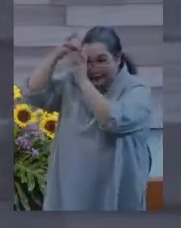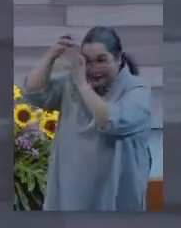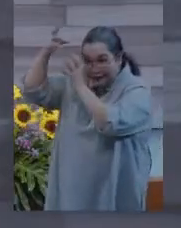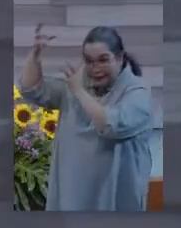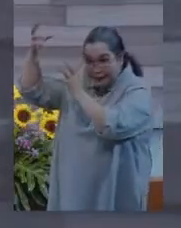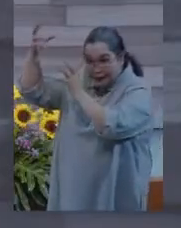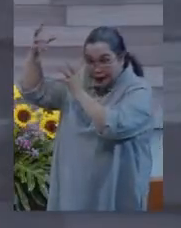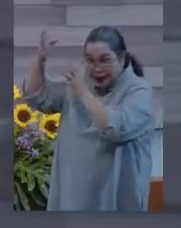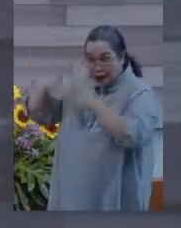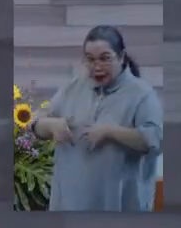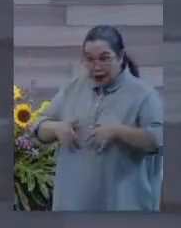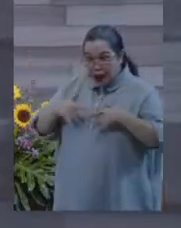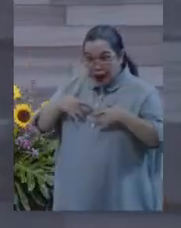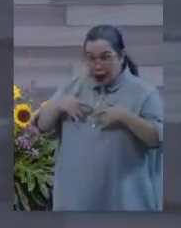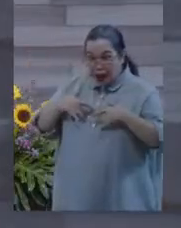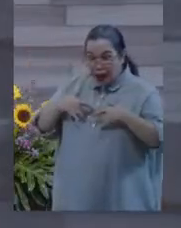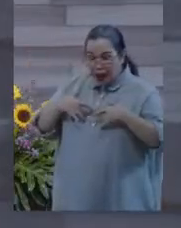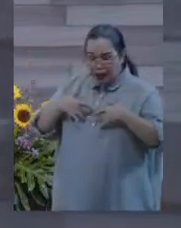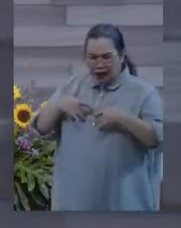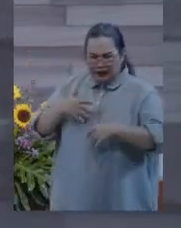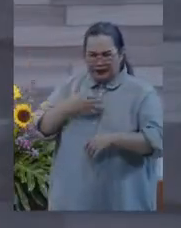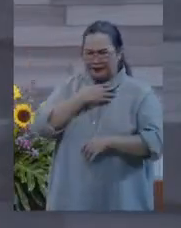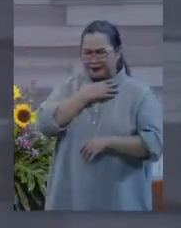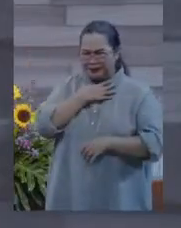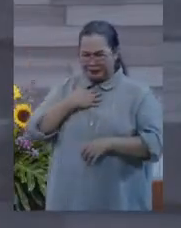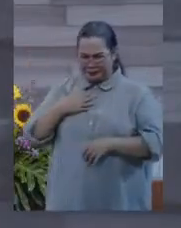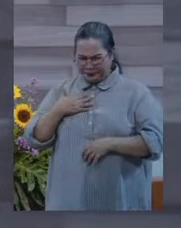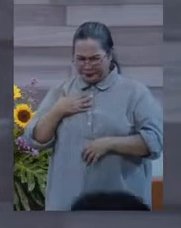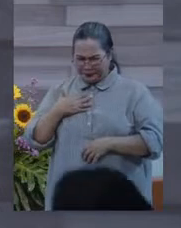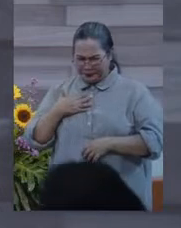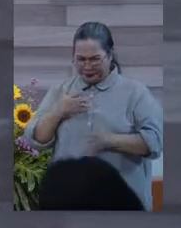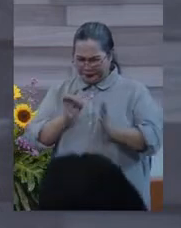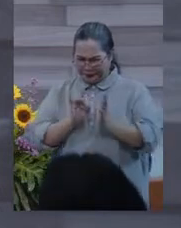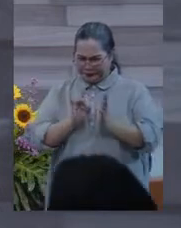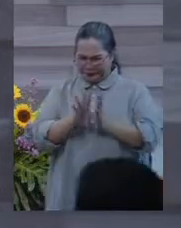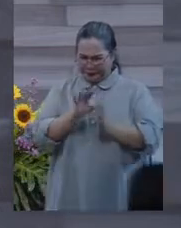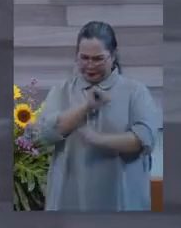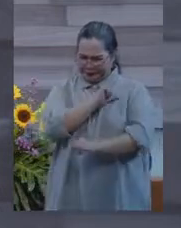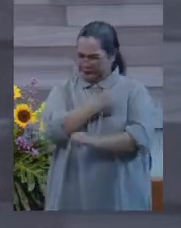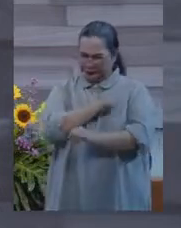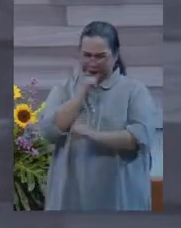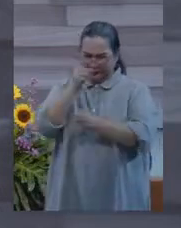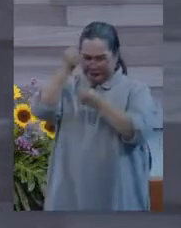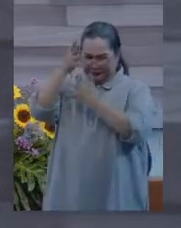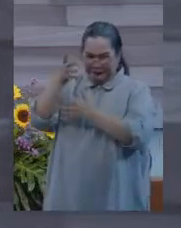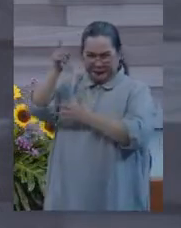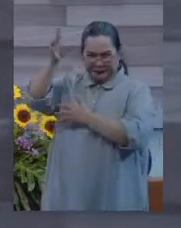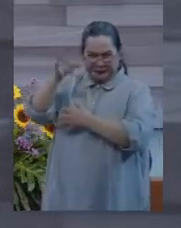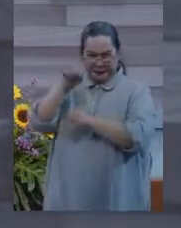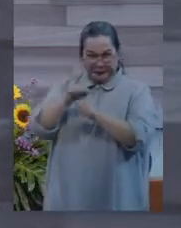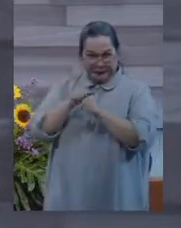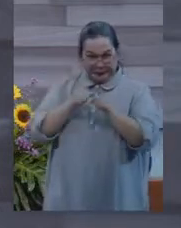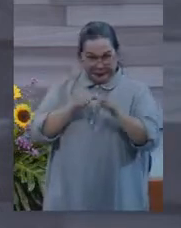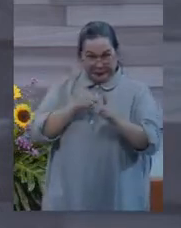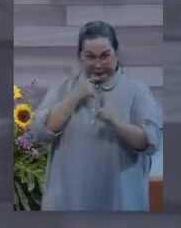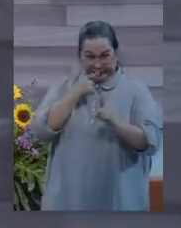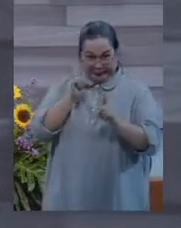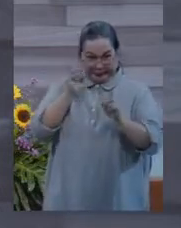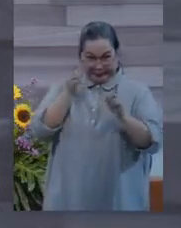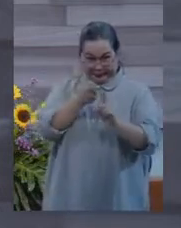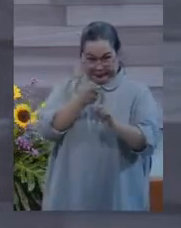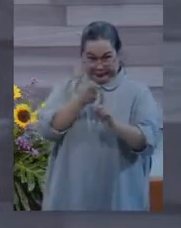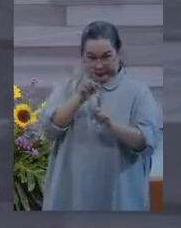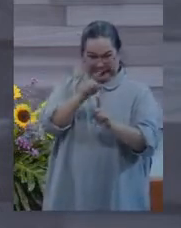buhay po ay ganito. They defile the flesh, they reject authority. Ito ay tumutukoy sa